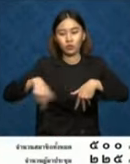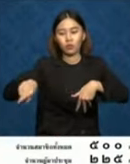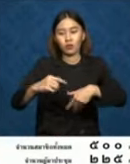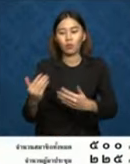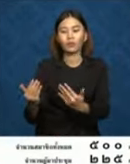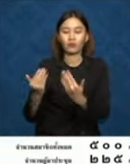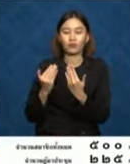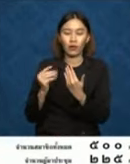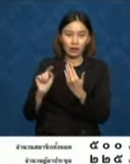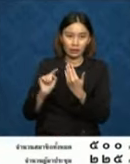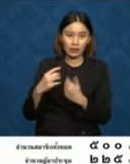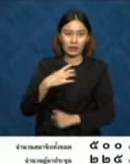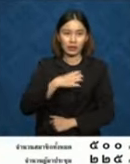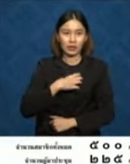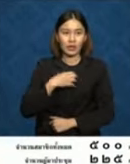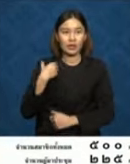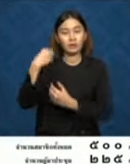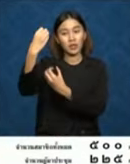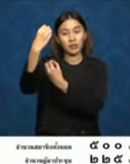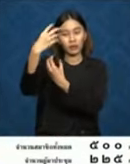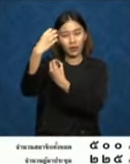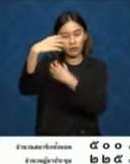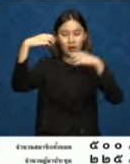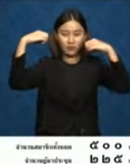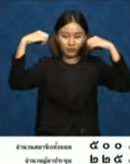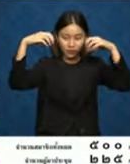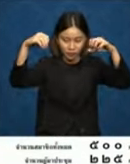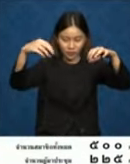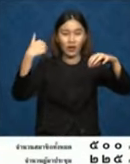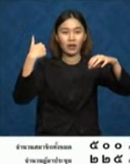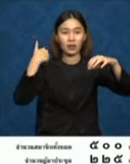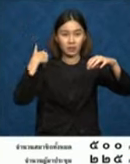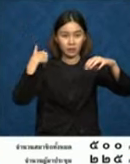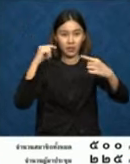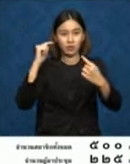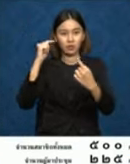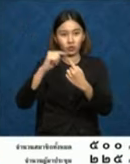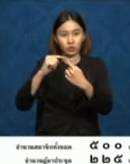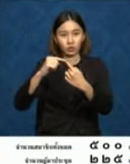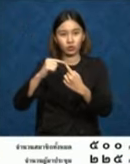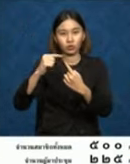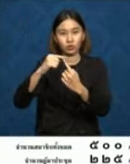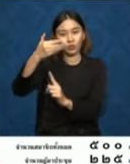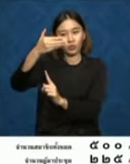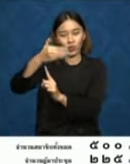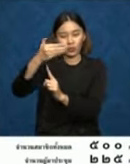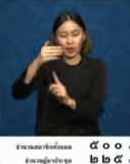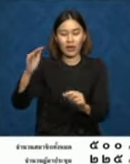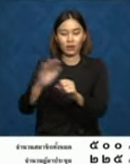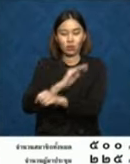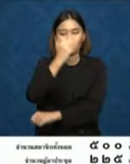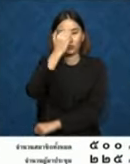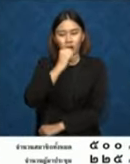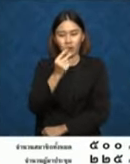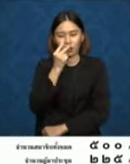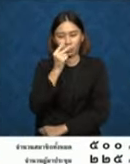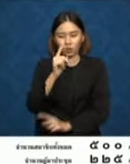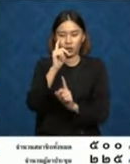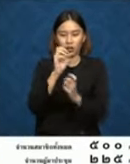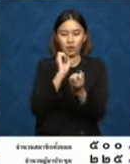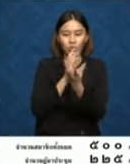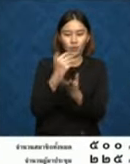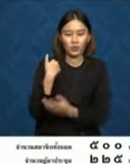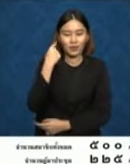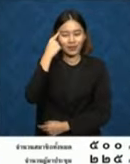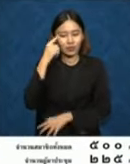าครับว่าอยากให้ติดแสงสว่างเพิ่มนะครับแล้วก็ตั้งแบริเออร์ให้มันเต็มๆนะครับเพราะว่ามันดูเป็นอันตรายก็เ